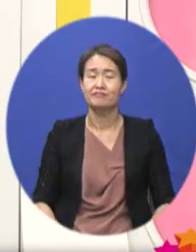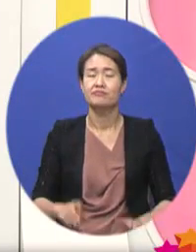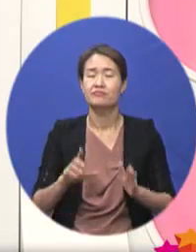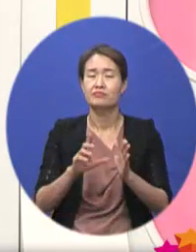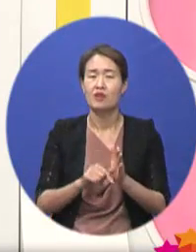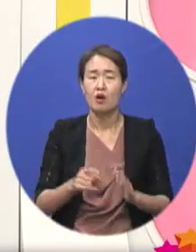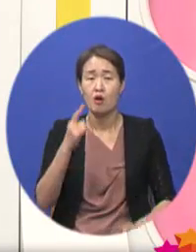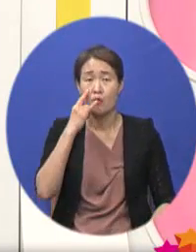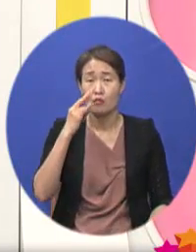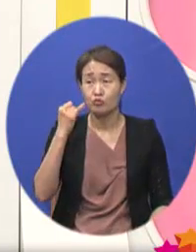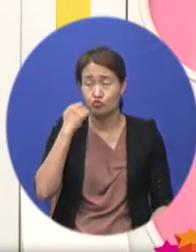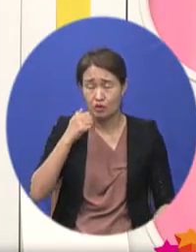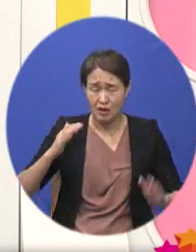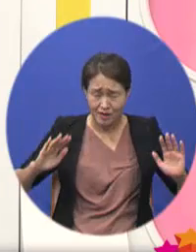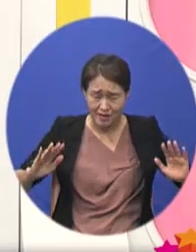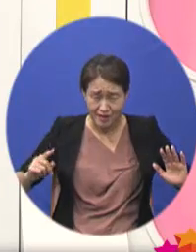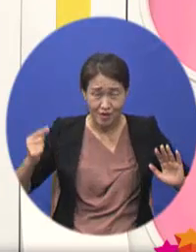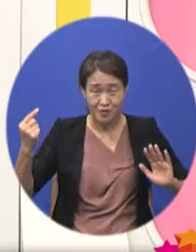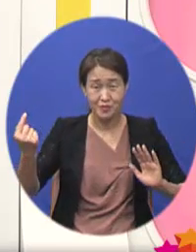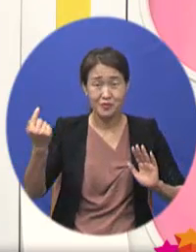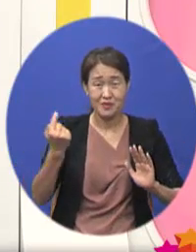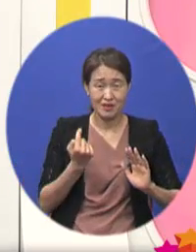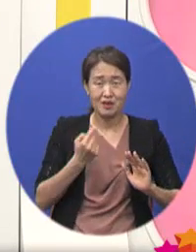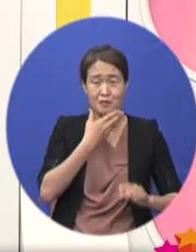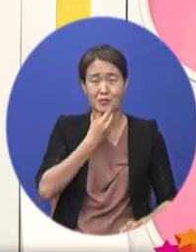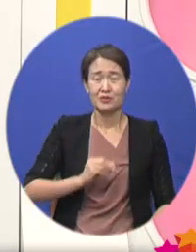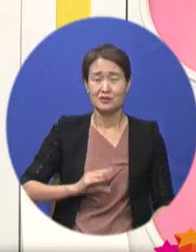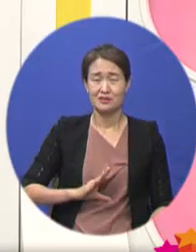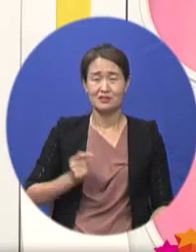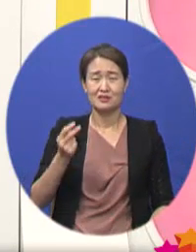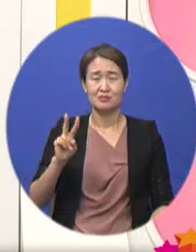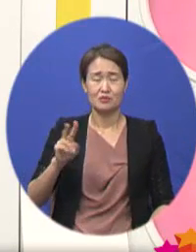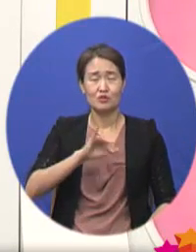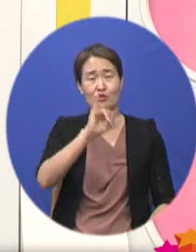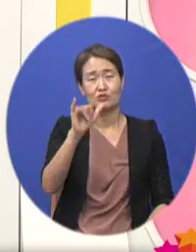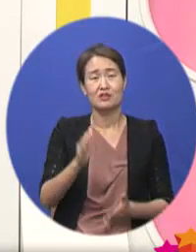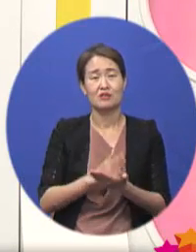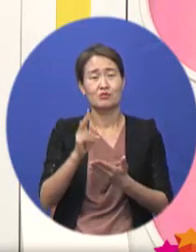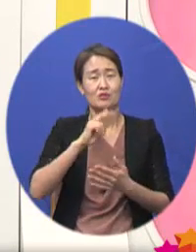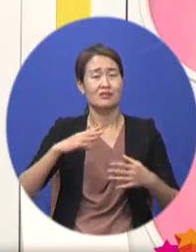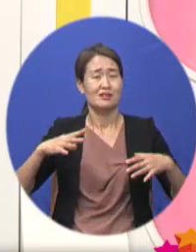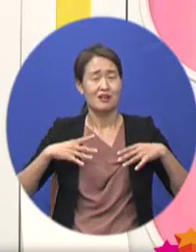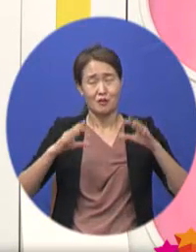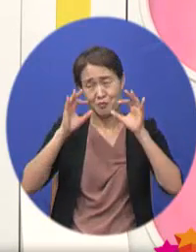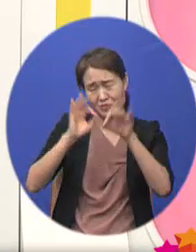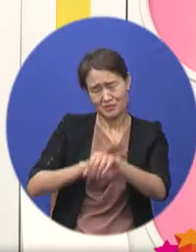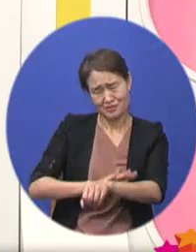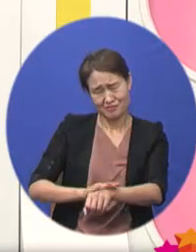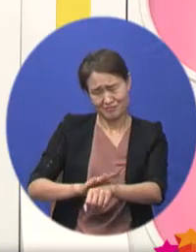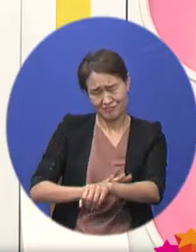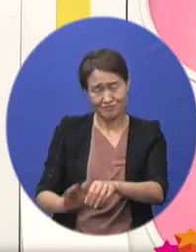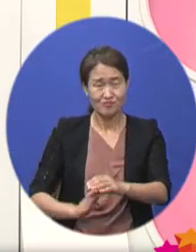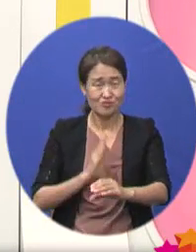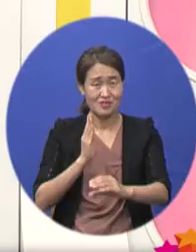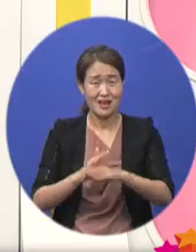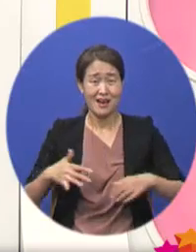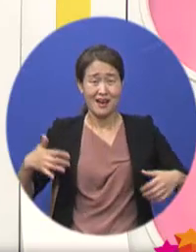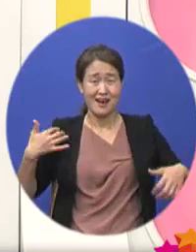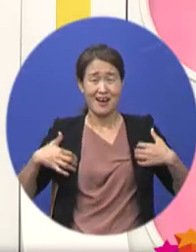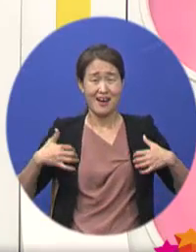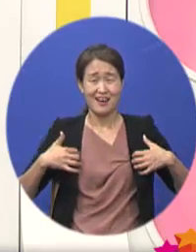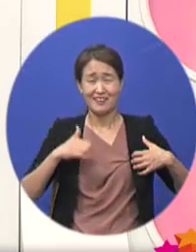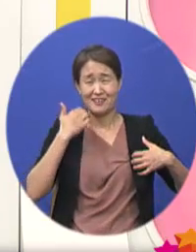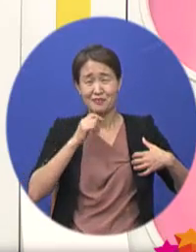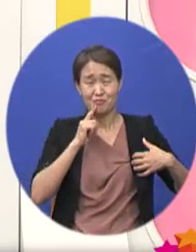중에서 어머니 한 분이 저한테 막 오시더니 네. 복지TV 전국 나눔 노래자랑 네. 잘 보고 있다고 네. 그렇게 반가워